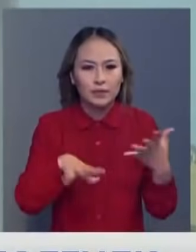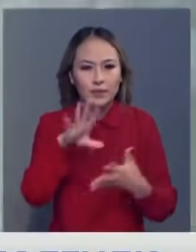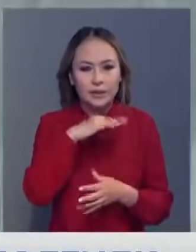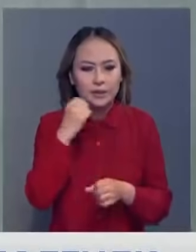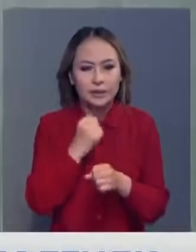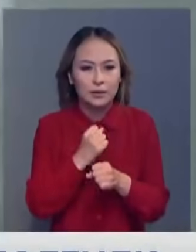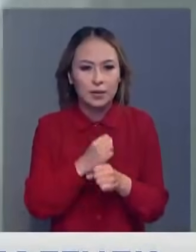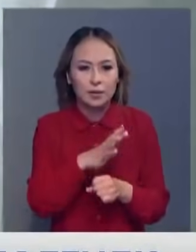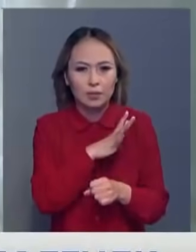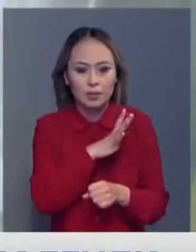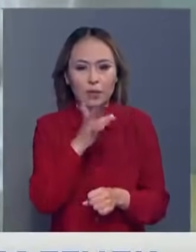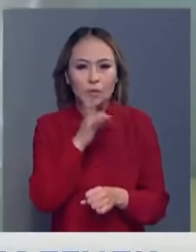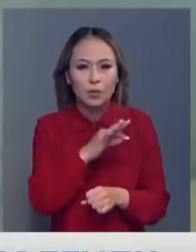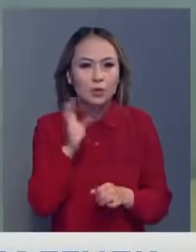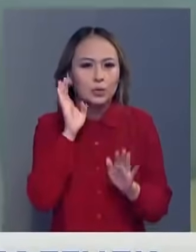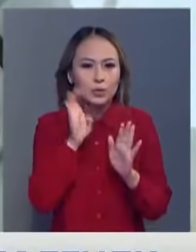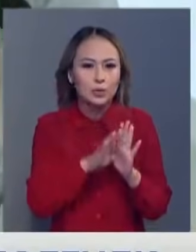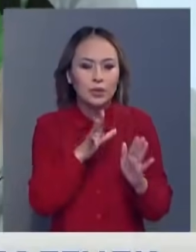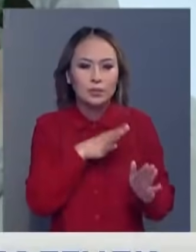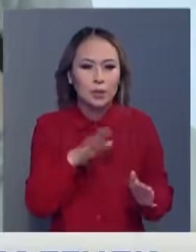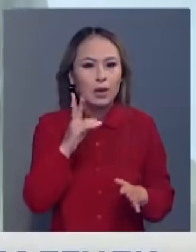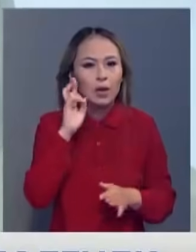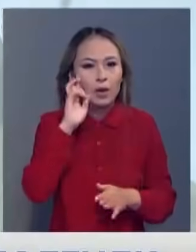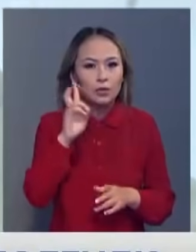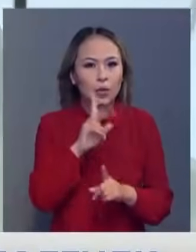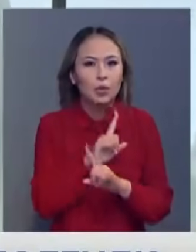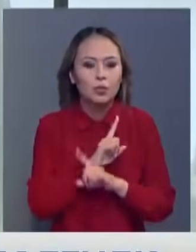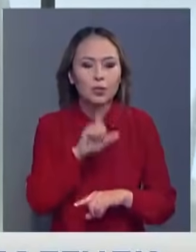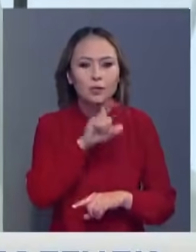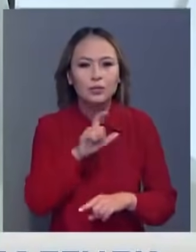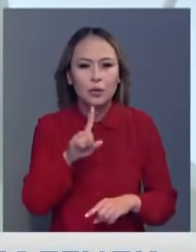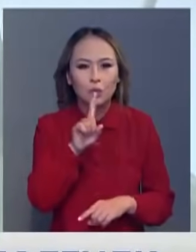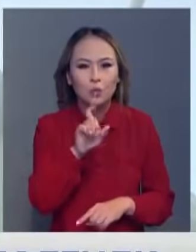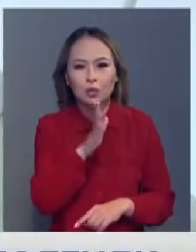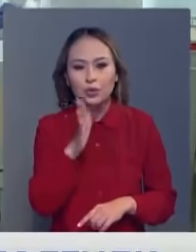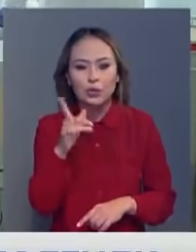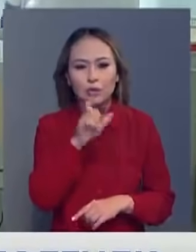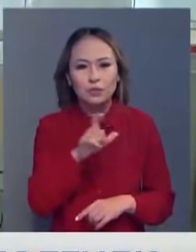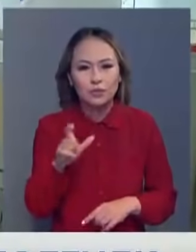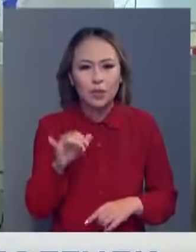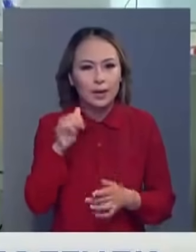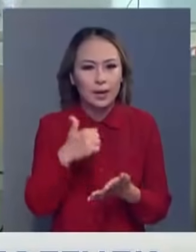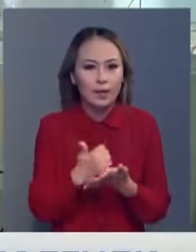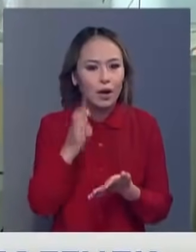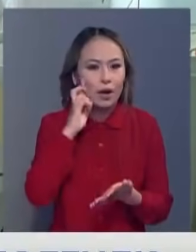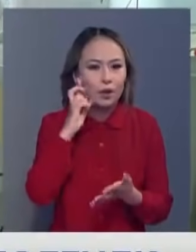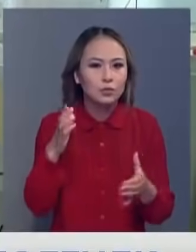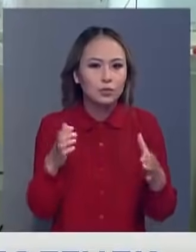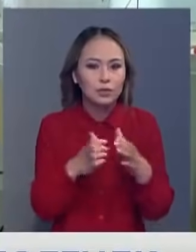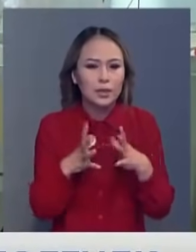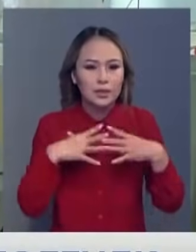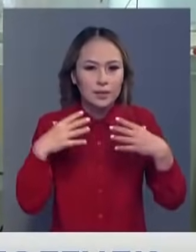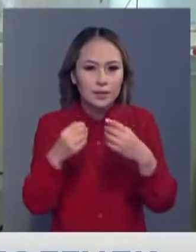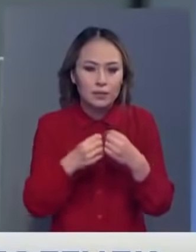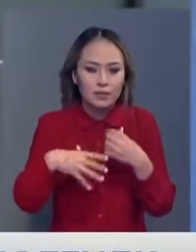жасап едік. Бірақ ырыққа көнбет. Елде қайтыс болғандардың саны 100-ден асып кетті. Мемлекет басшысы қара жамылған